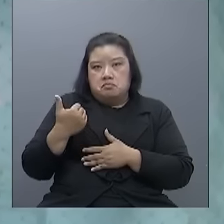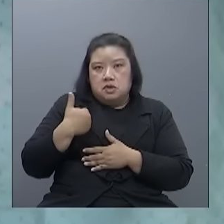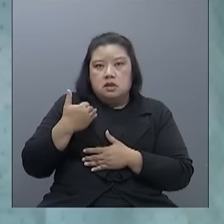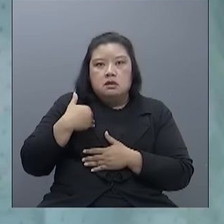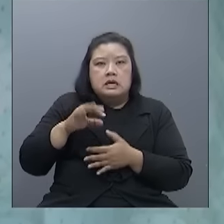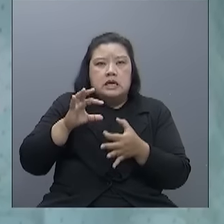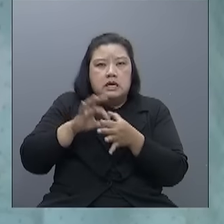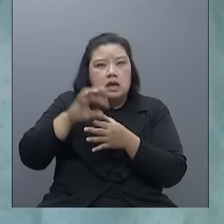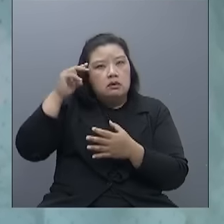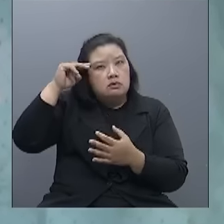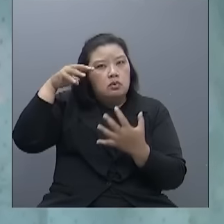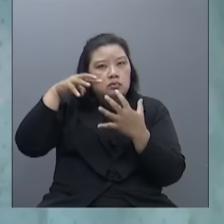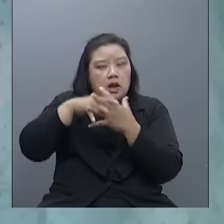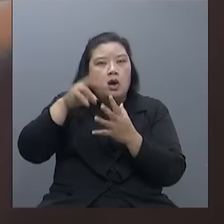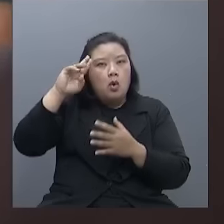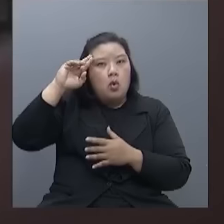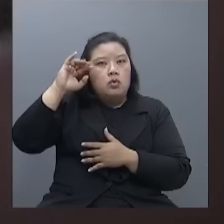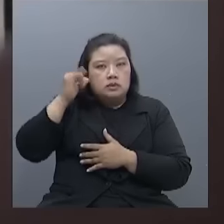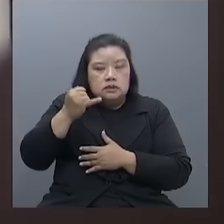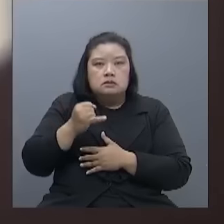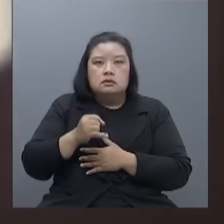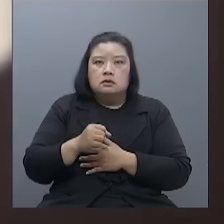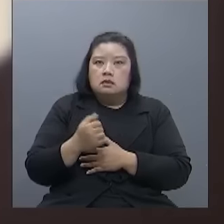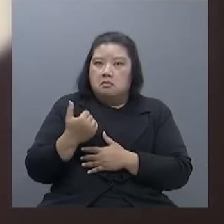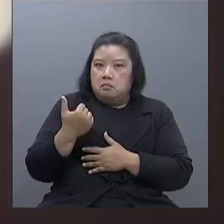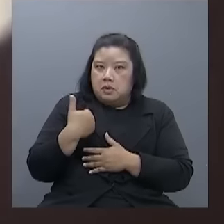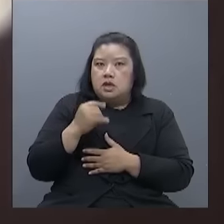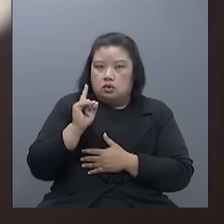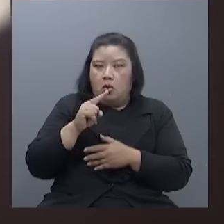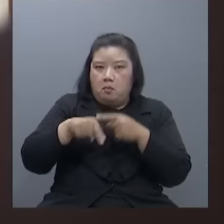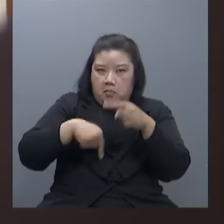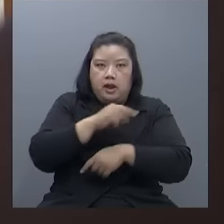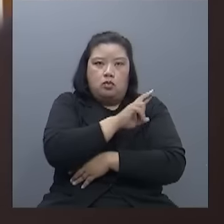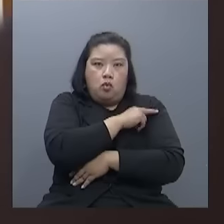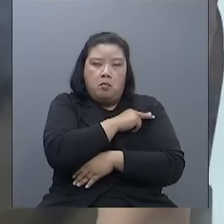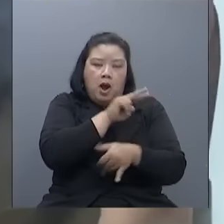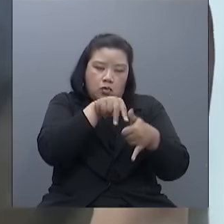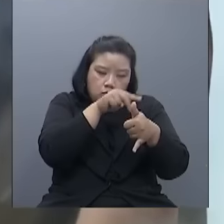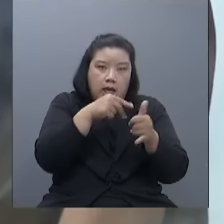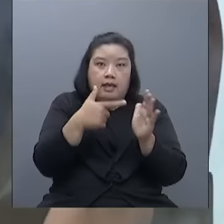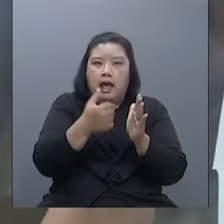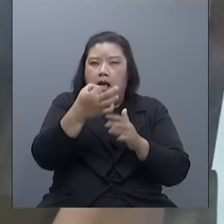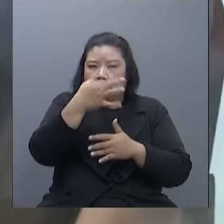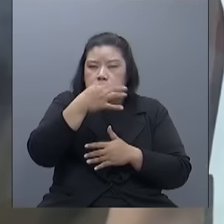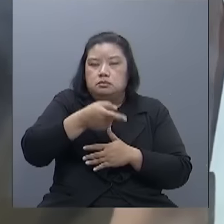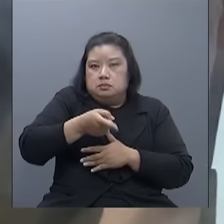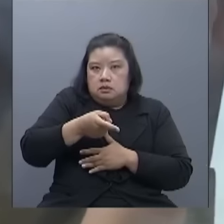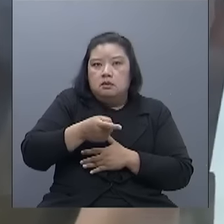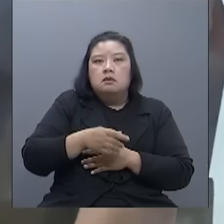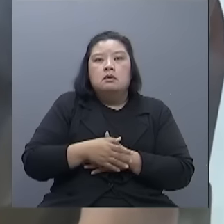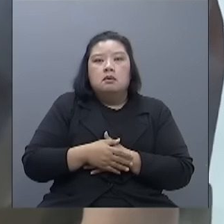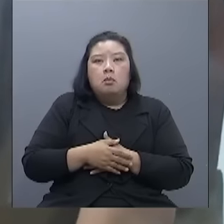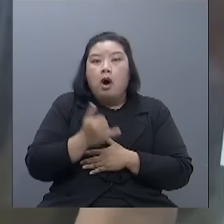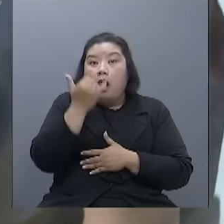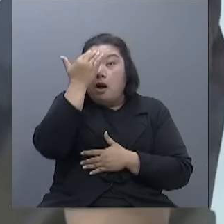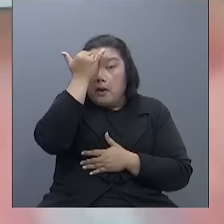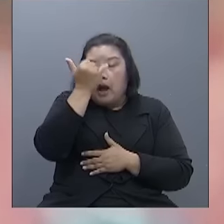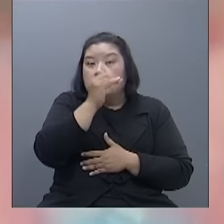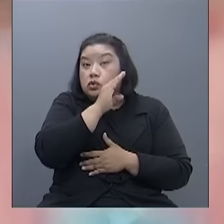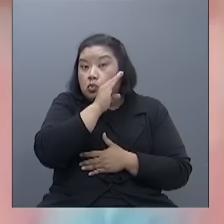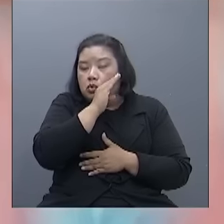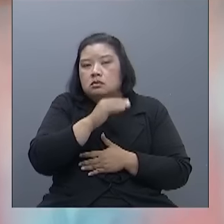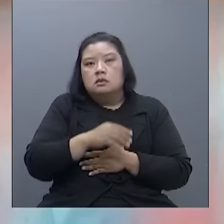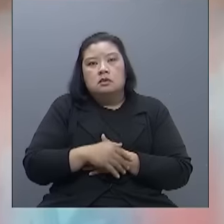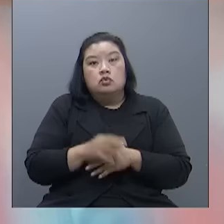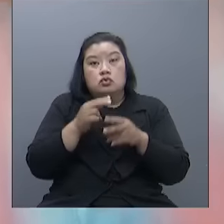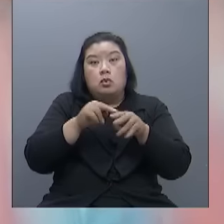พร่องทางจิตเวชนะคะว่าควรได้รับการรักษาอย่างต่อเนื่องนะคะเนื่องจากถ้าเกิดแก้ปัญหาเฉพาะค